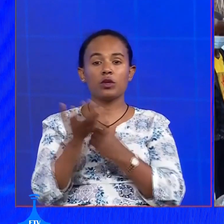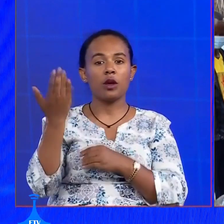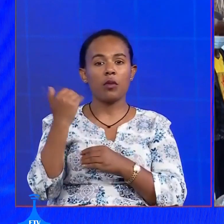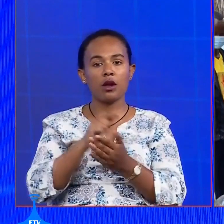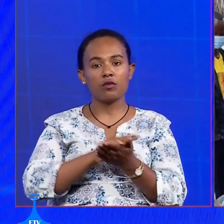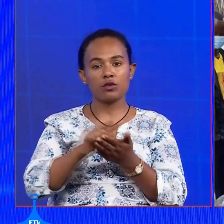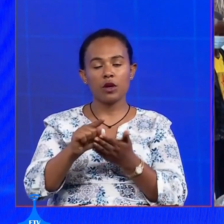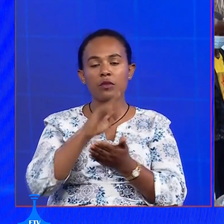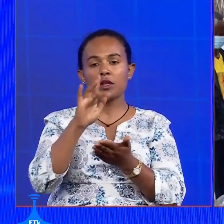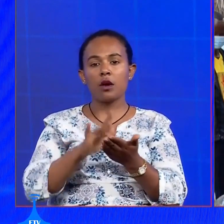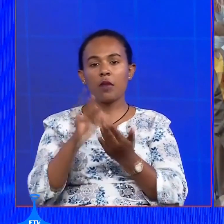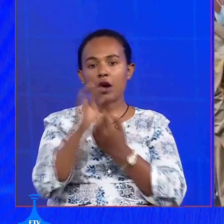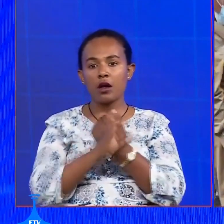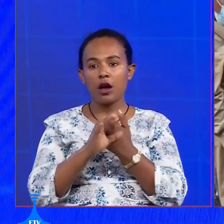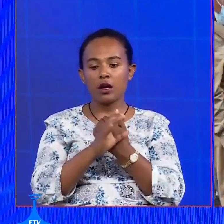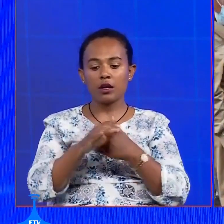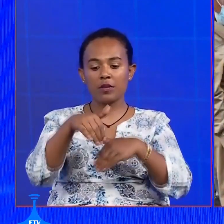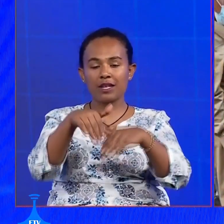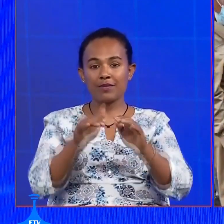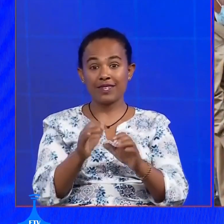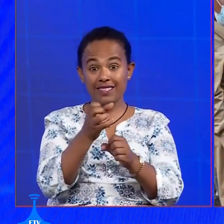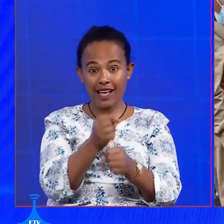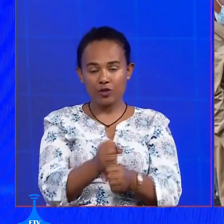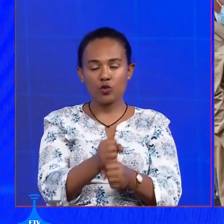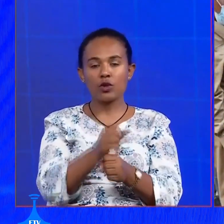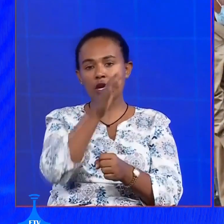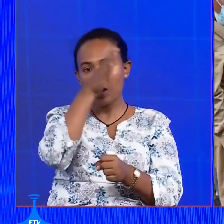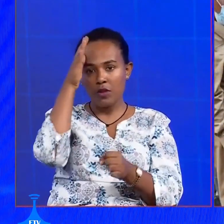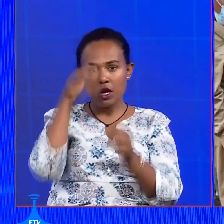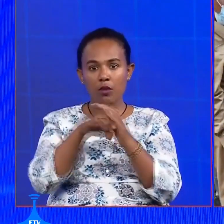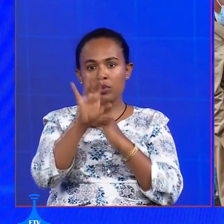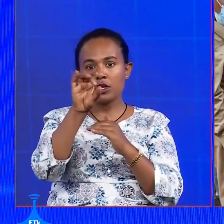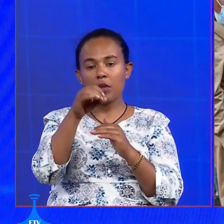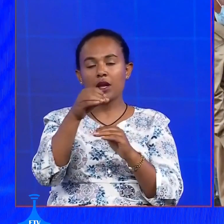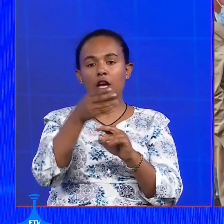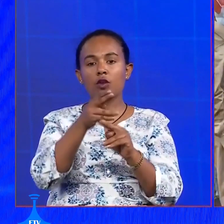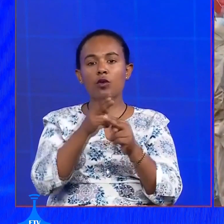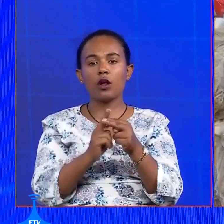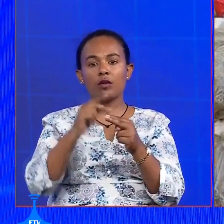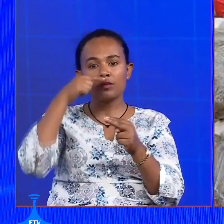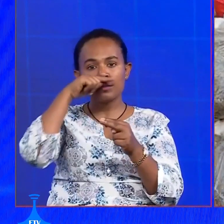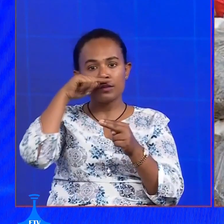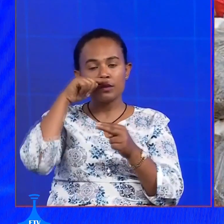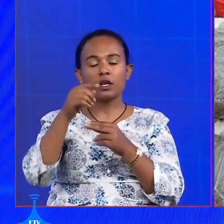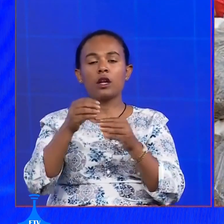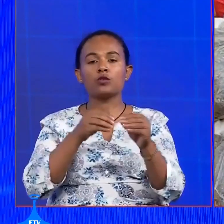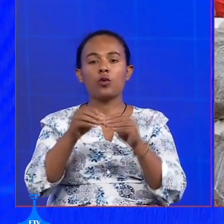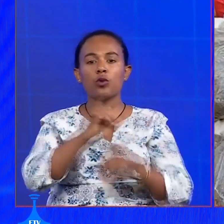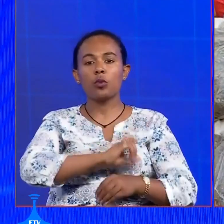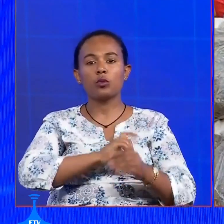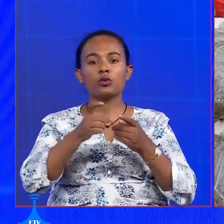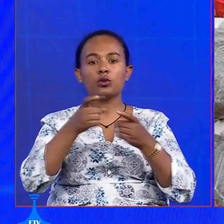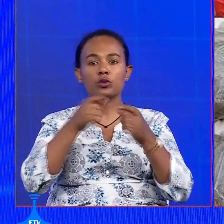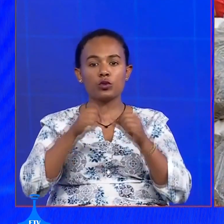ሳምንት ከመሃል ሀገር በፍራሽ ውስጥ በድብቅ ተጭኖ ወደ ጋምቤላ ከተማ የገባው 80 ኪሎ ግራም የአደንዛዥ ዕፅ ከነአዘዋዋሪው በፖሊስ ቁጥጥር